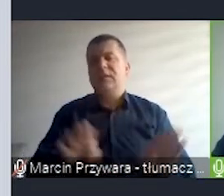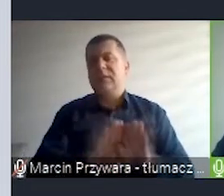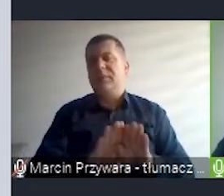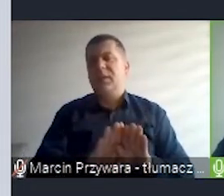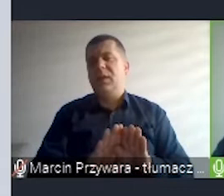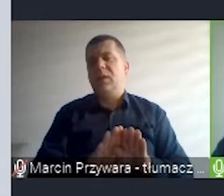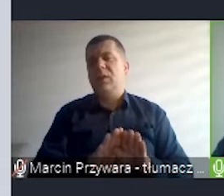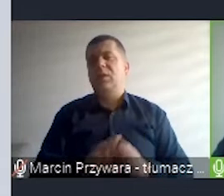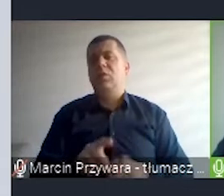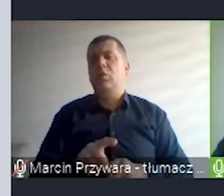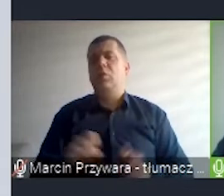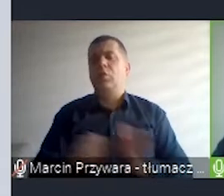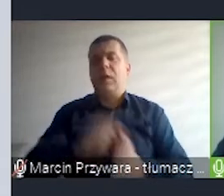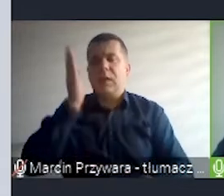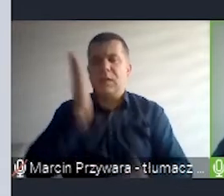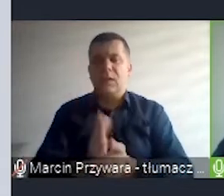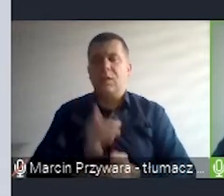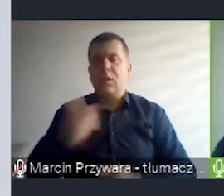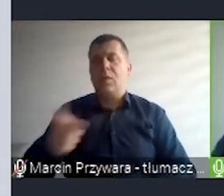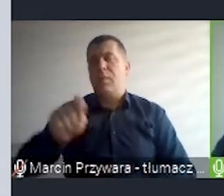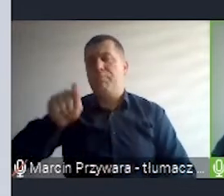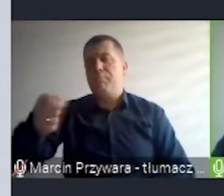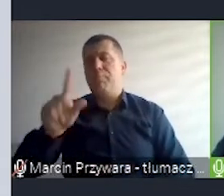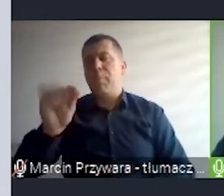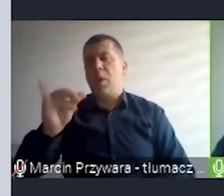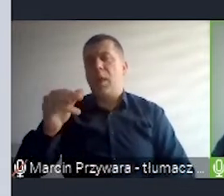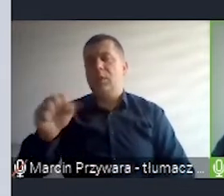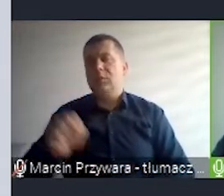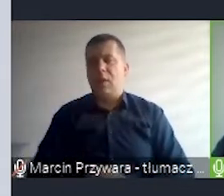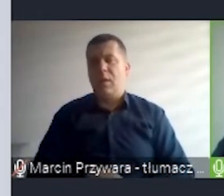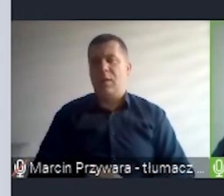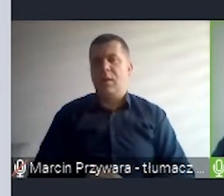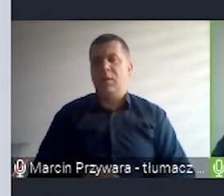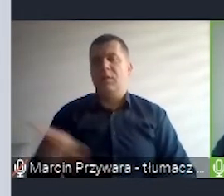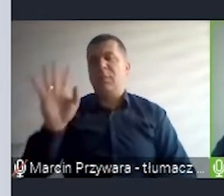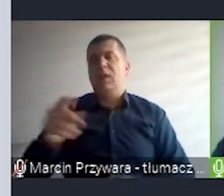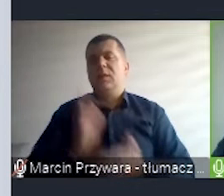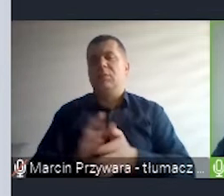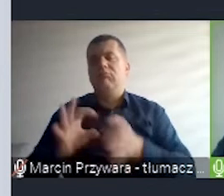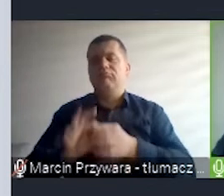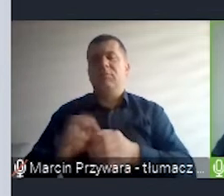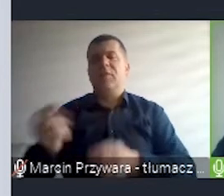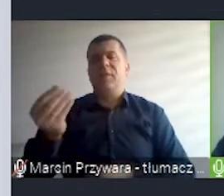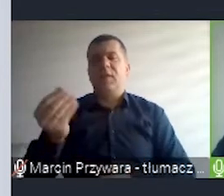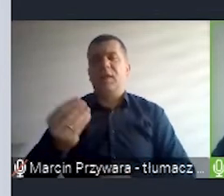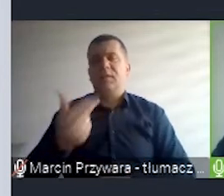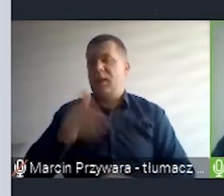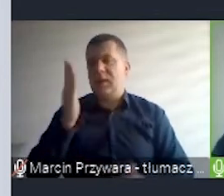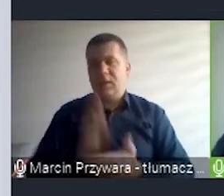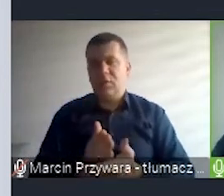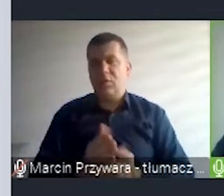do tylko i wyłącznie pojęcia związanego z finansami. Absolutnie nie, tym